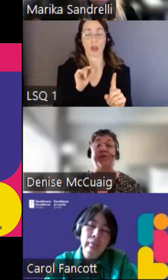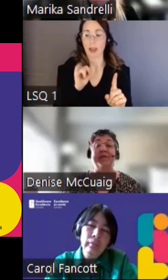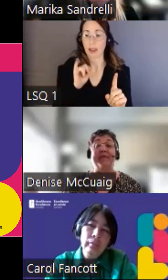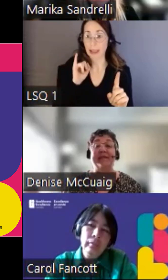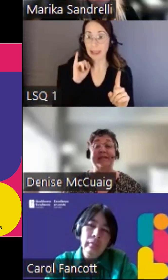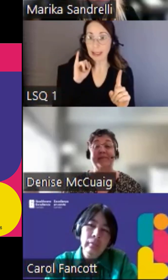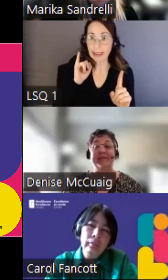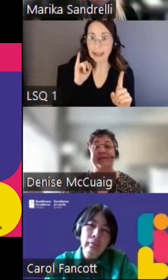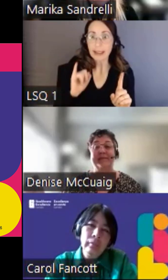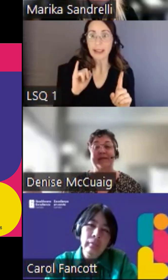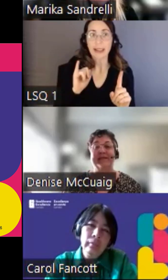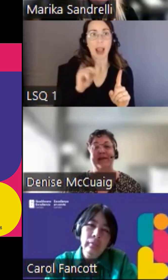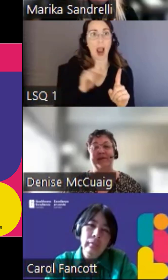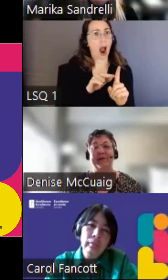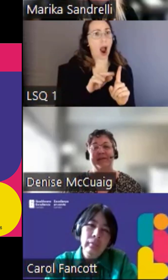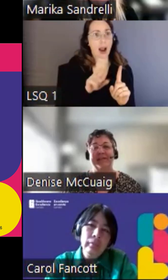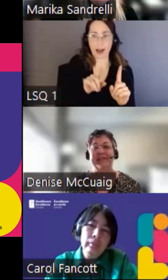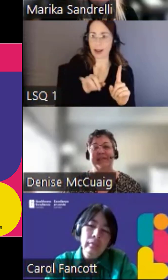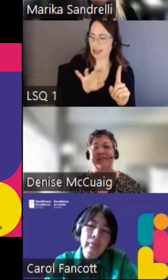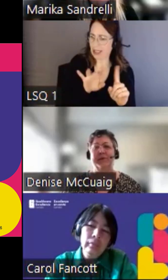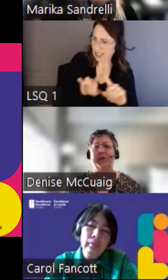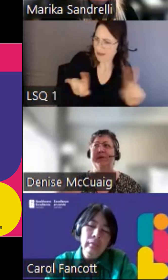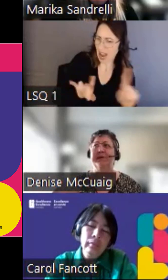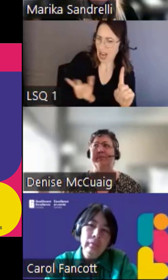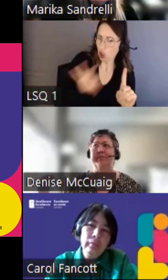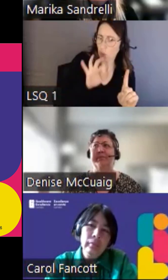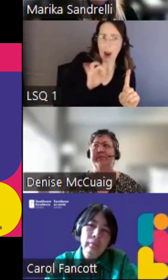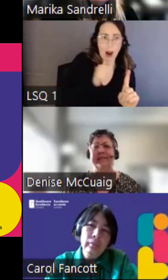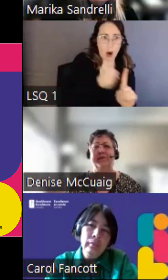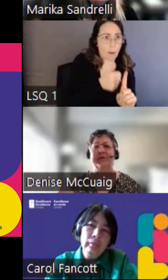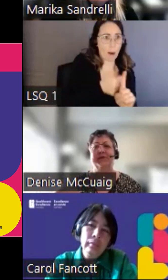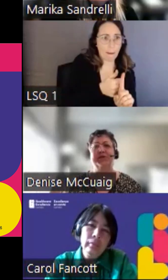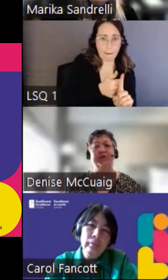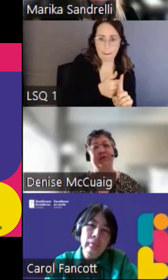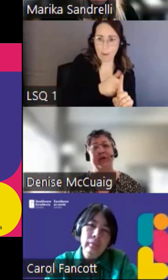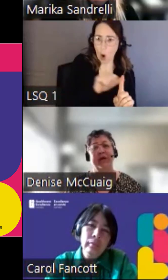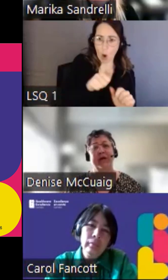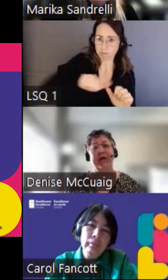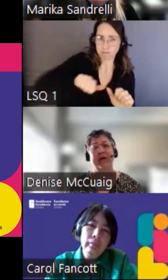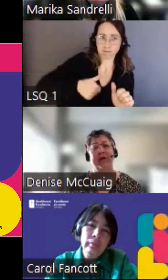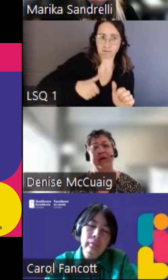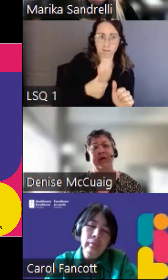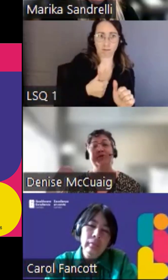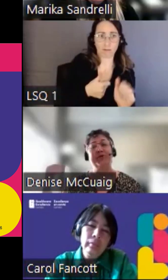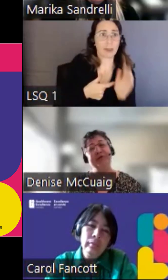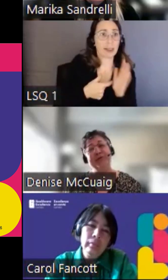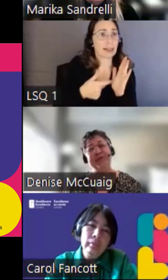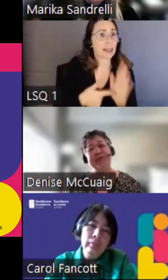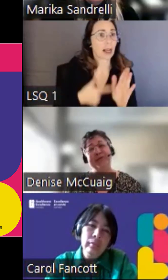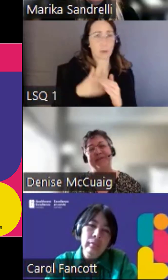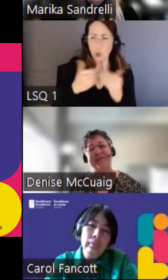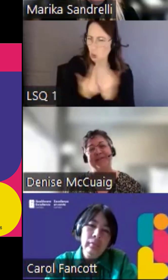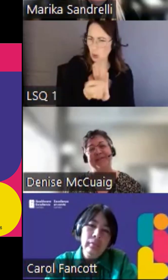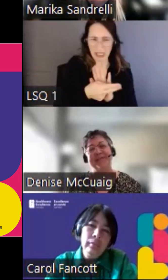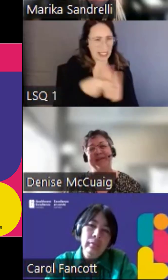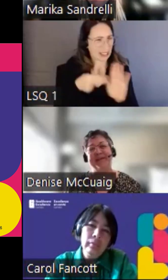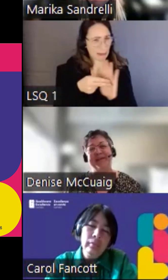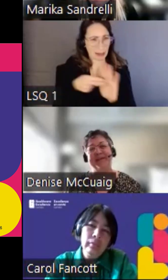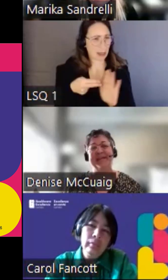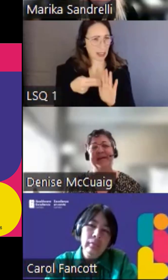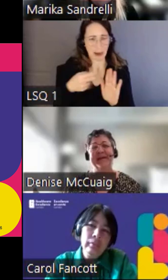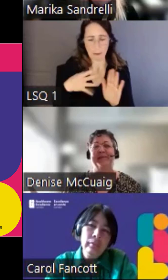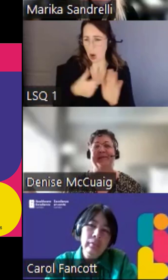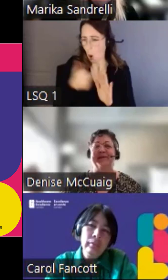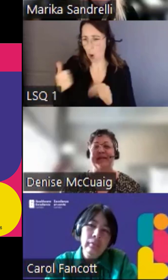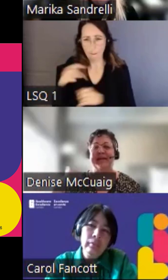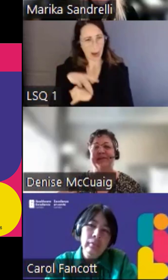pas, il n'y a pas toute cette stigmatisation autour d'autres maladies. Par exemple, les gens ne choisissent pas d'être diabétiques, mais il y